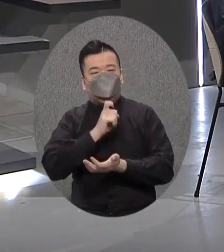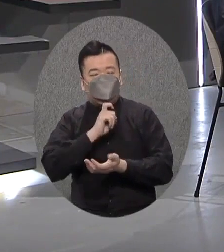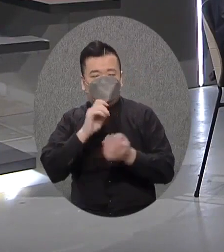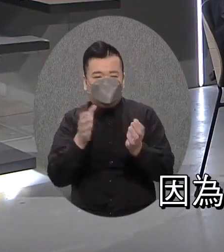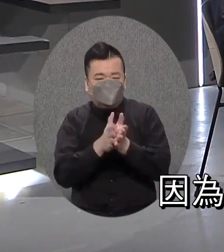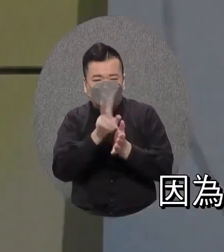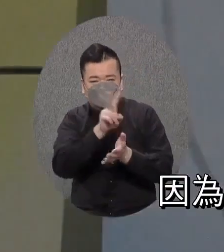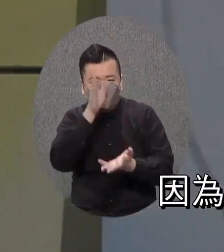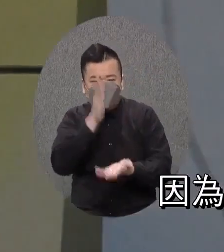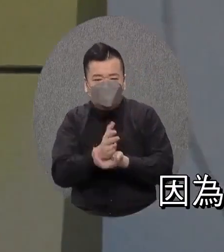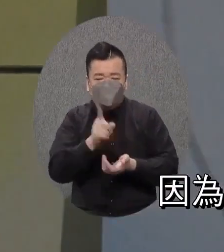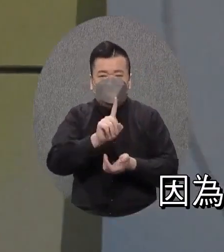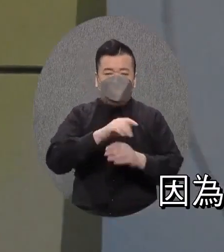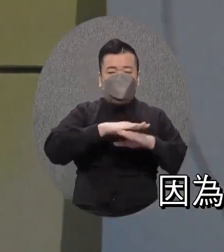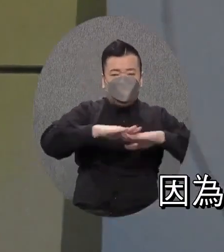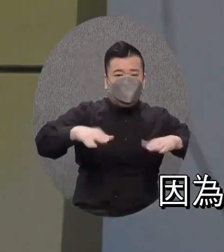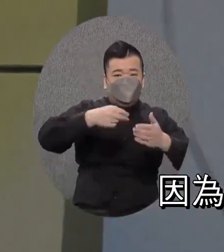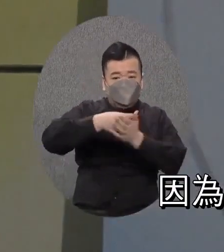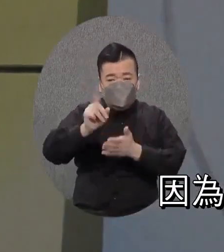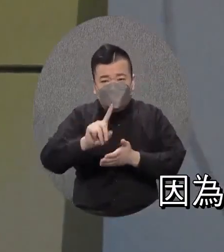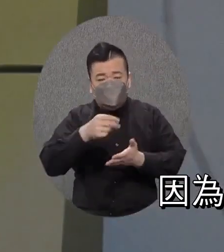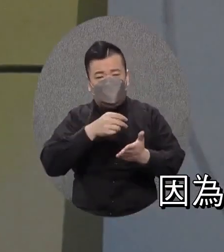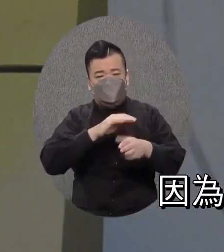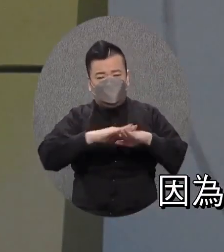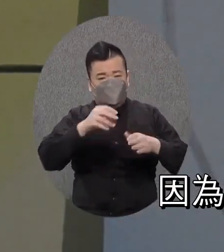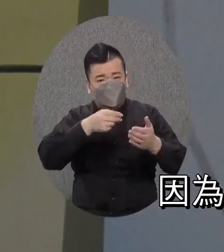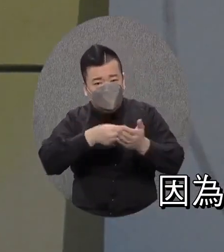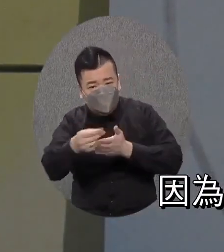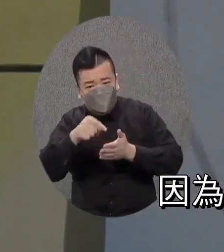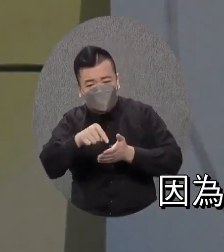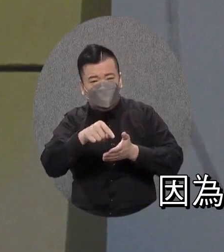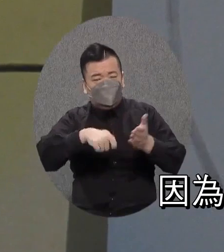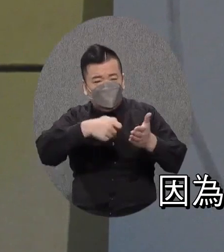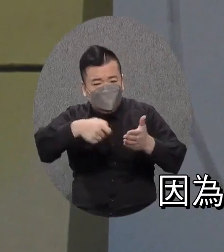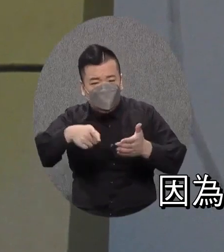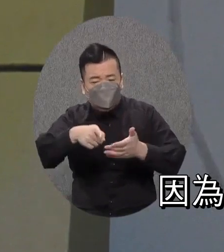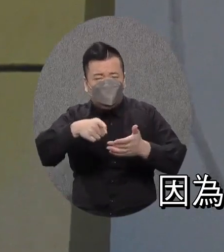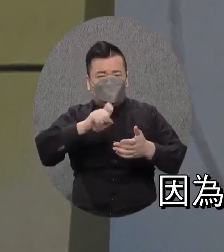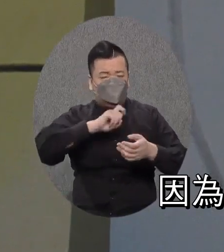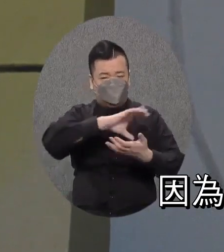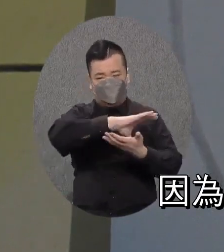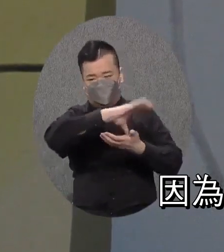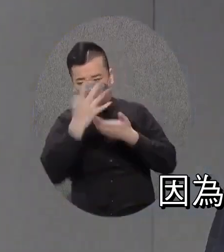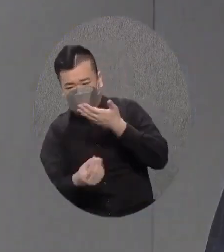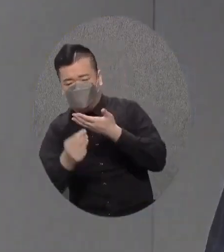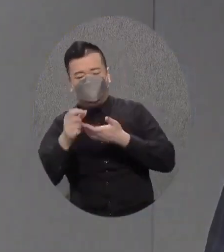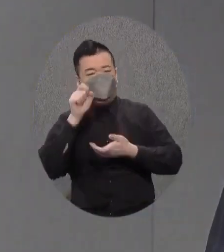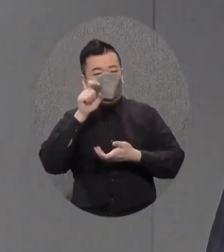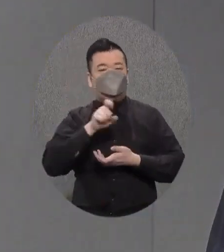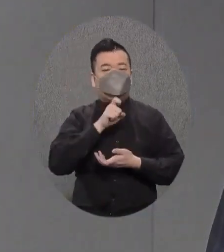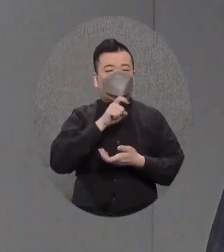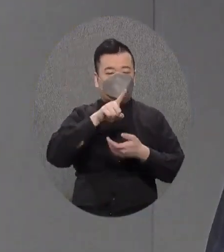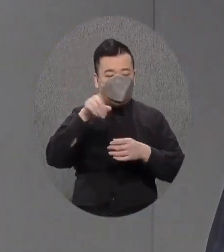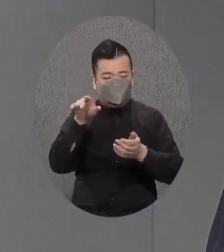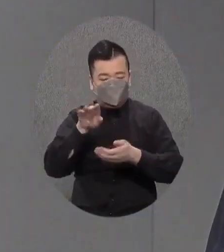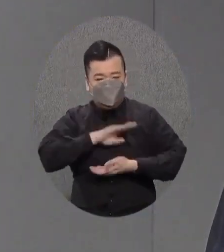的。因為版畫它是一種叫做間接性和複製性的特性的。我們不可以